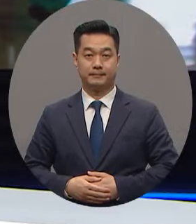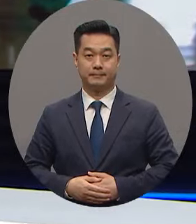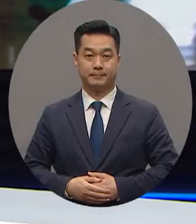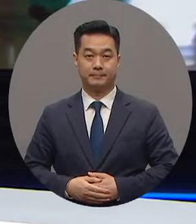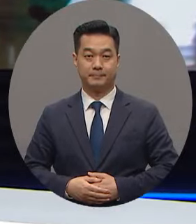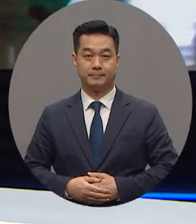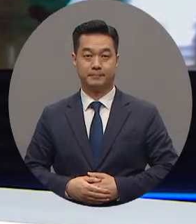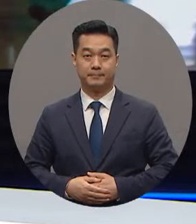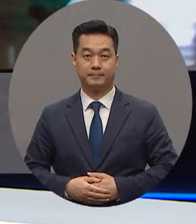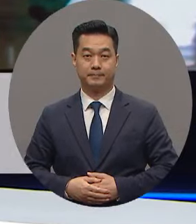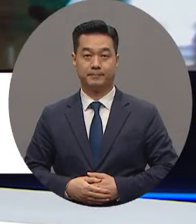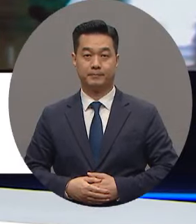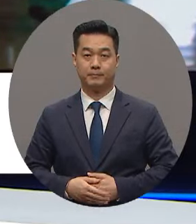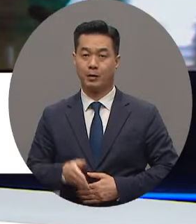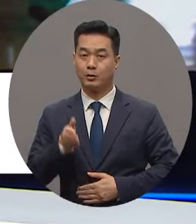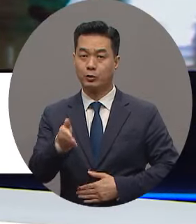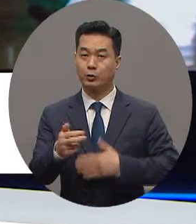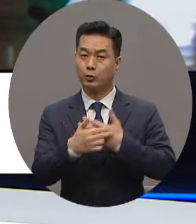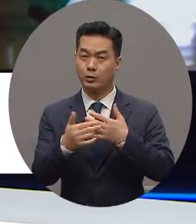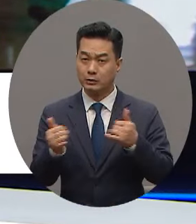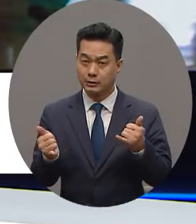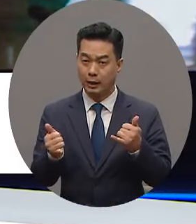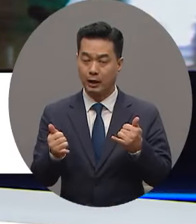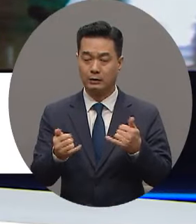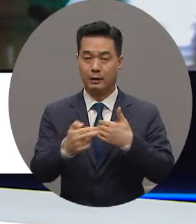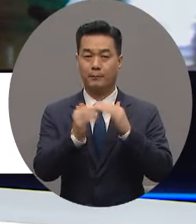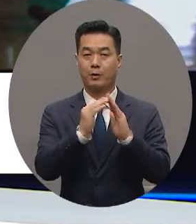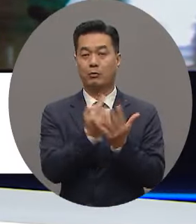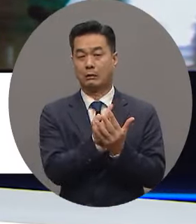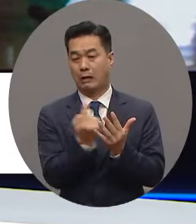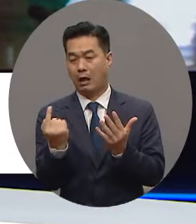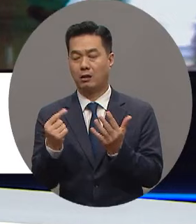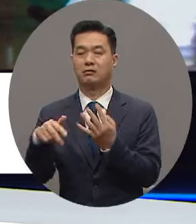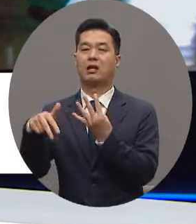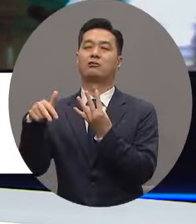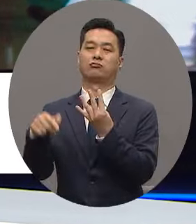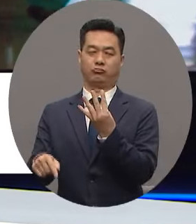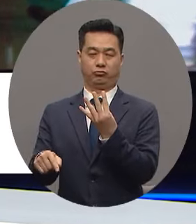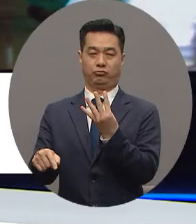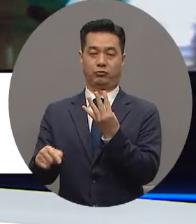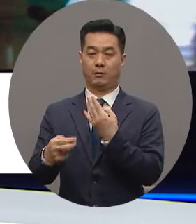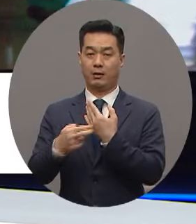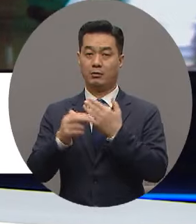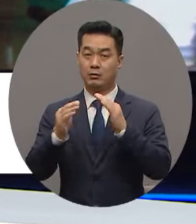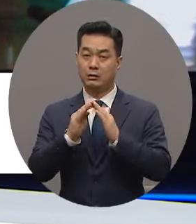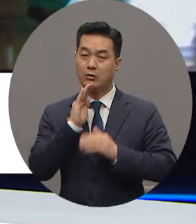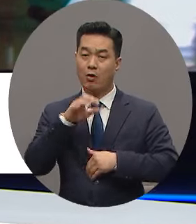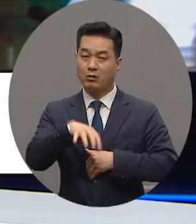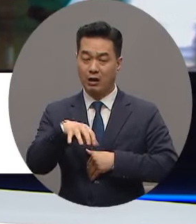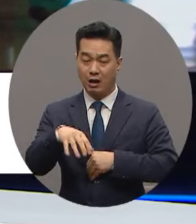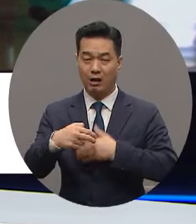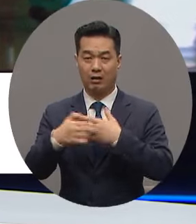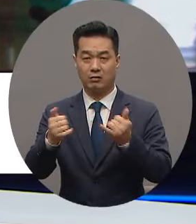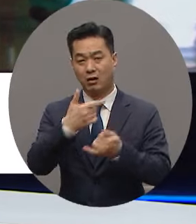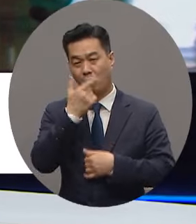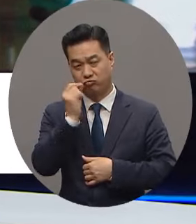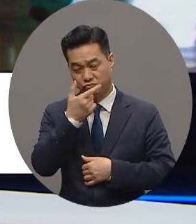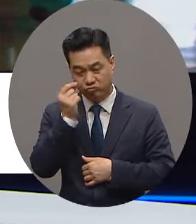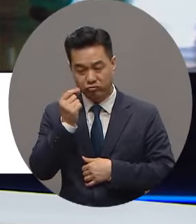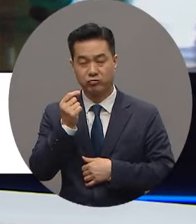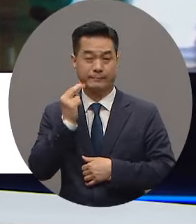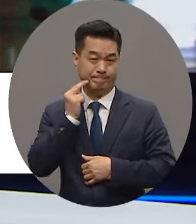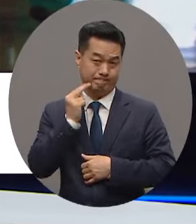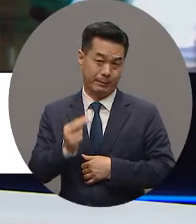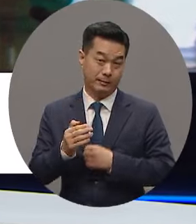뉴스입니다 전공의들의 근무 이탈이 4주째에 접어들면서 의료 현장의 공백도 커지고 있습니다 정부가 비상 진료